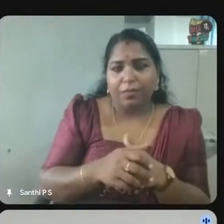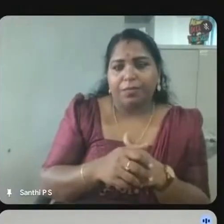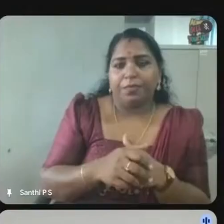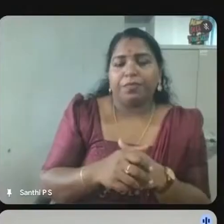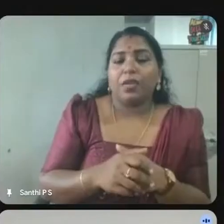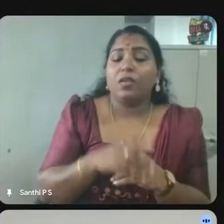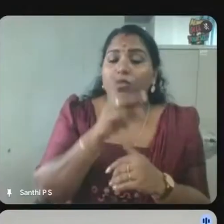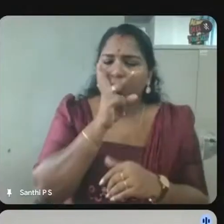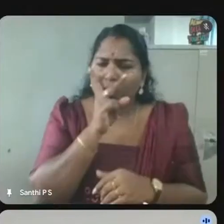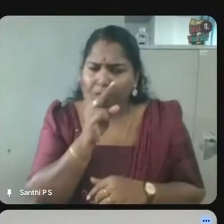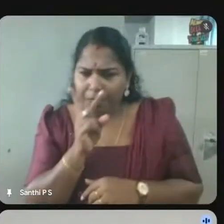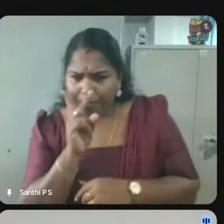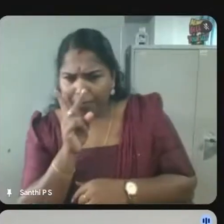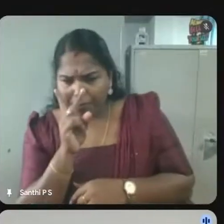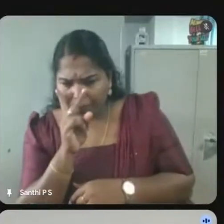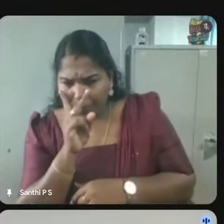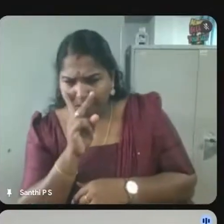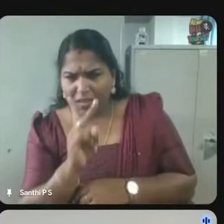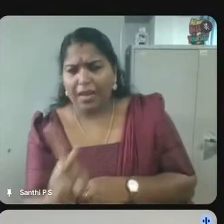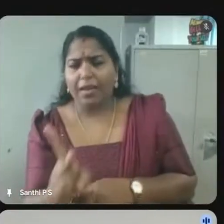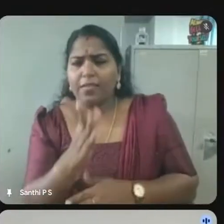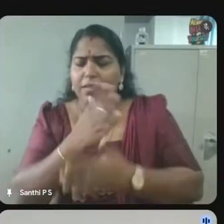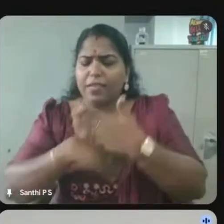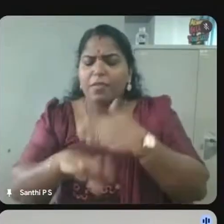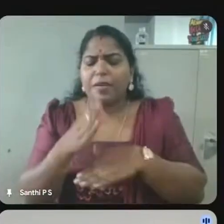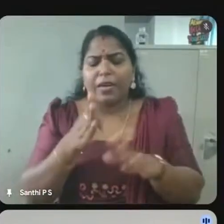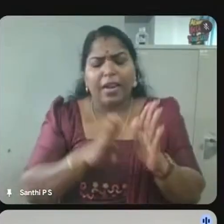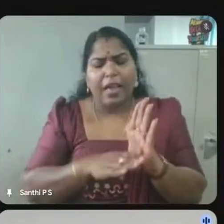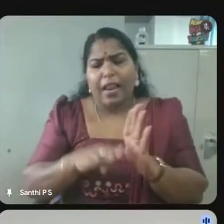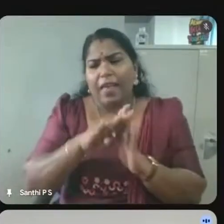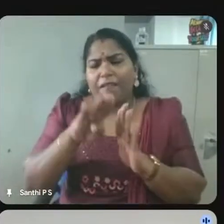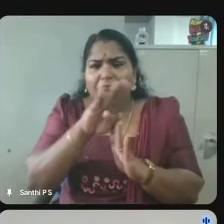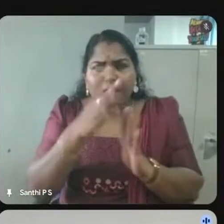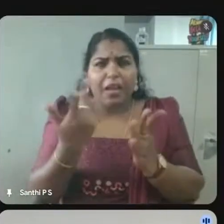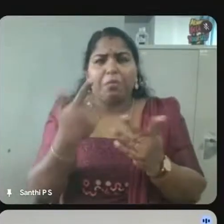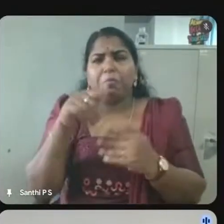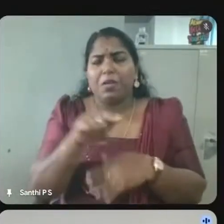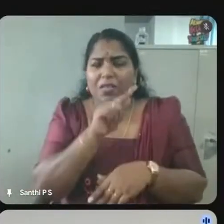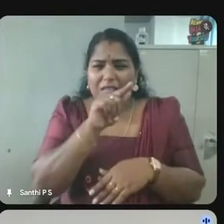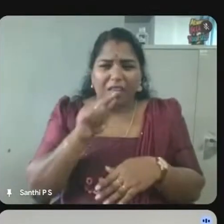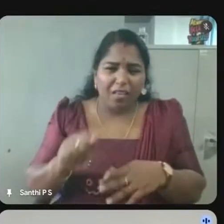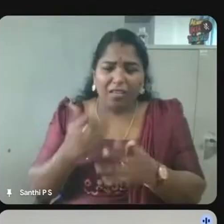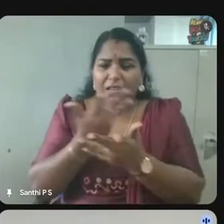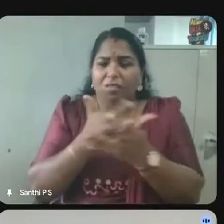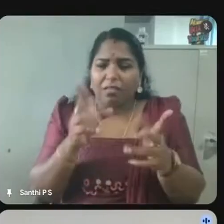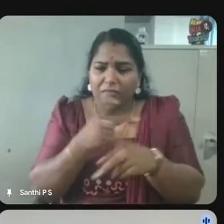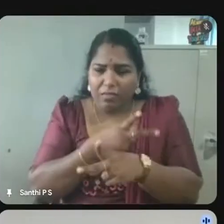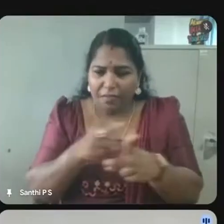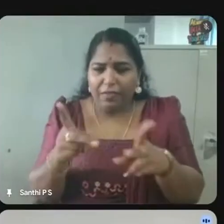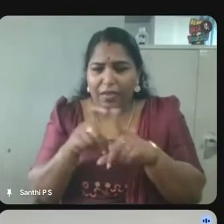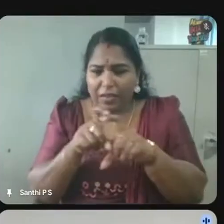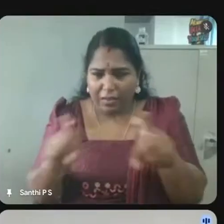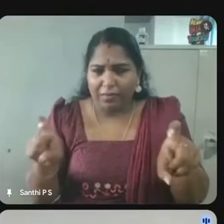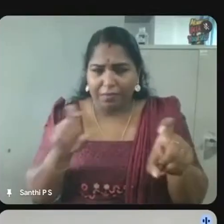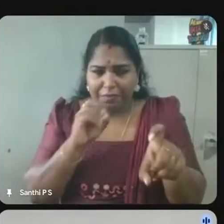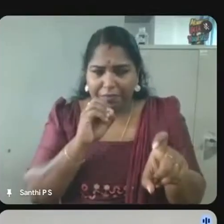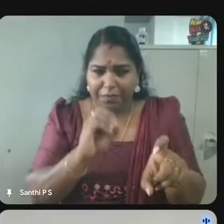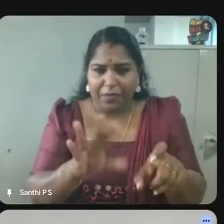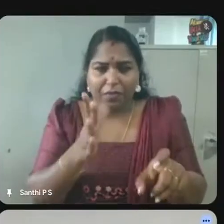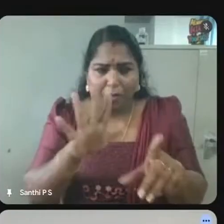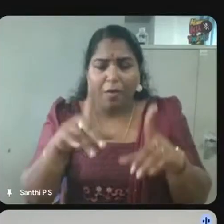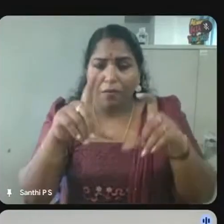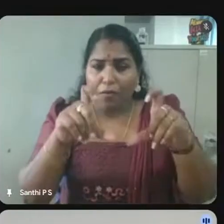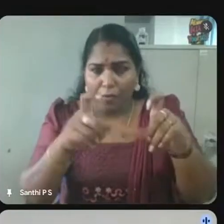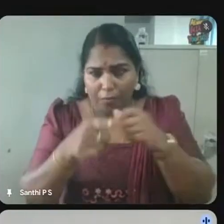കാഴ്ച വൈകല്യത്തിന്റെ ഒരു ഇന്റൻസിറ്റി അല്ലെങ്കിൽ ഒരു പെർസെൻറ്റേജ് ആയിട്ട് എങ്ങനെയാണ് വരുന്നത് എന്നുള്ള കാണിക്കുന്ന ഒരു ചിത്രമാണ്. ഇതിൽ